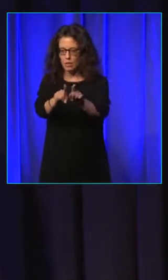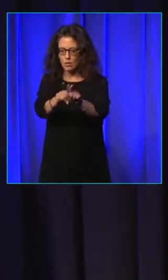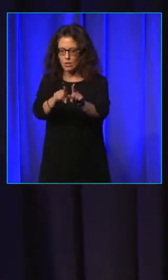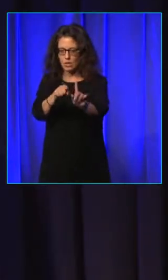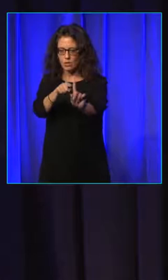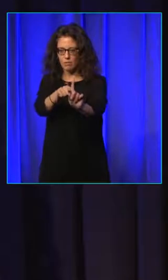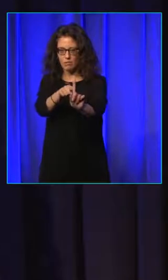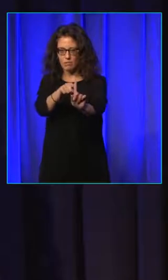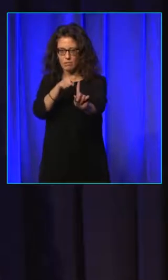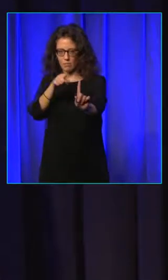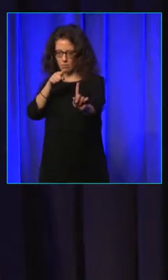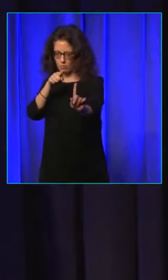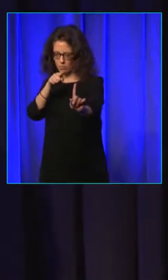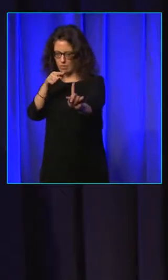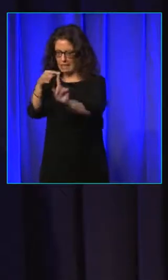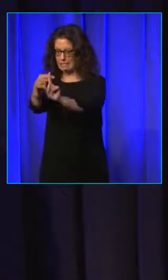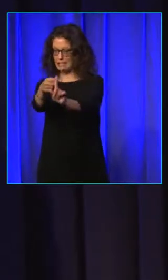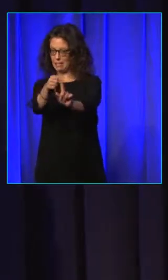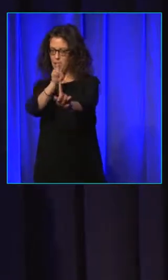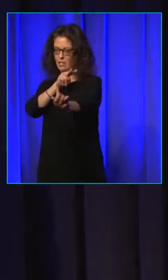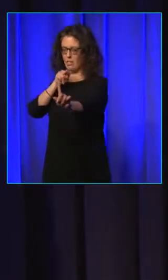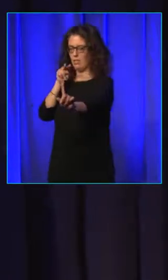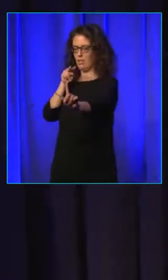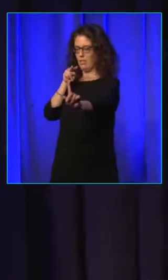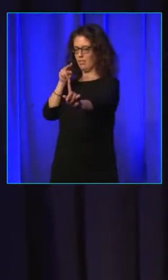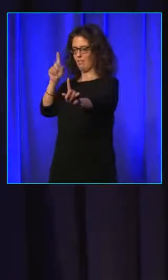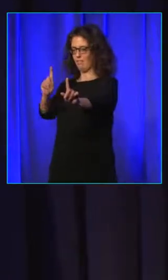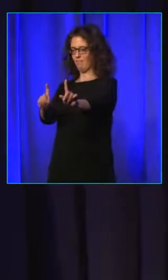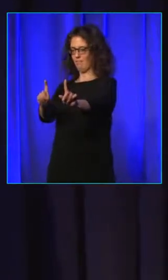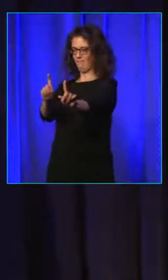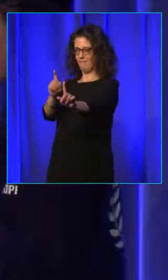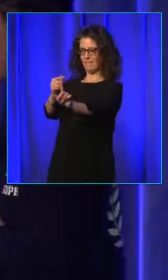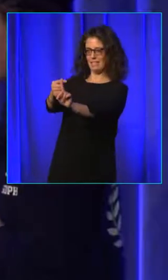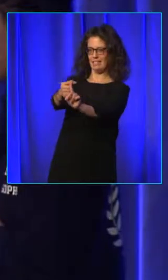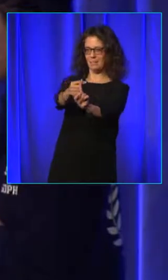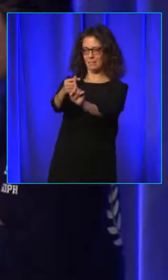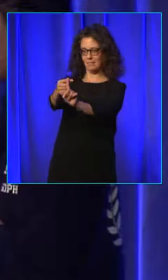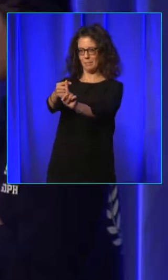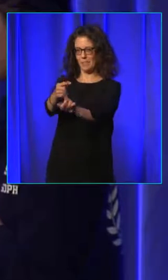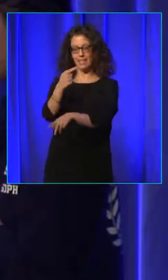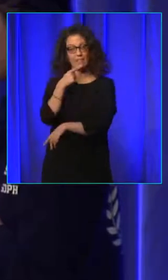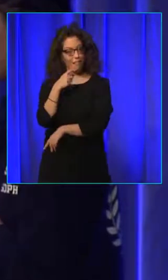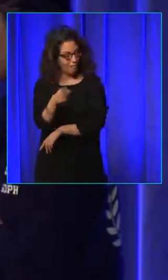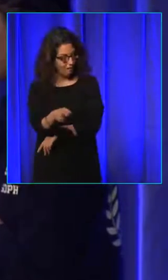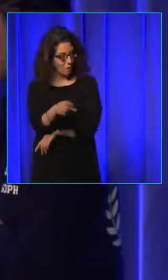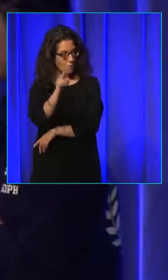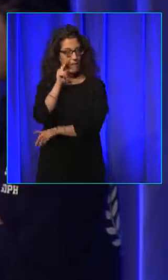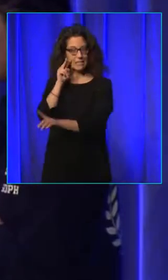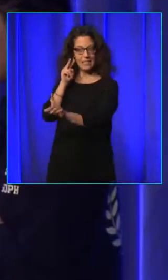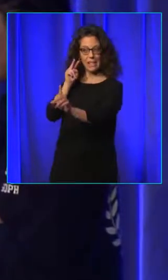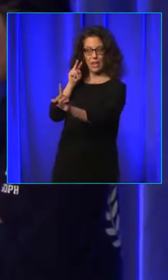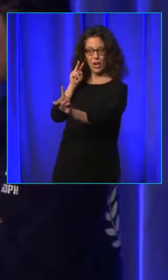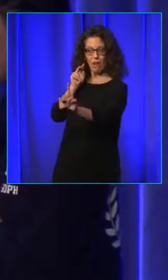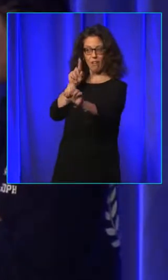à l'endroit où j'allais servir ma cible. Oui. Mais du coup, en première personne. Enfin, oui, ça veut dire que elle se voit de l'extérieur et à un moment, elle switch pour se voir